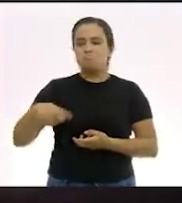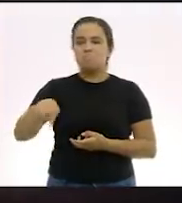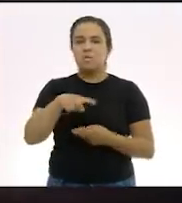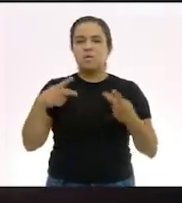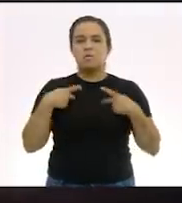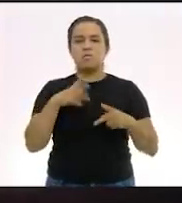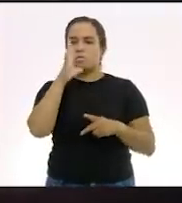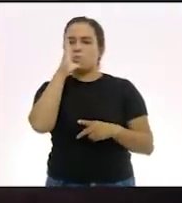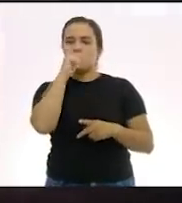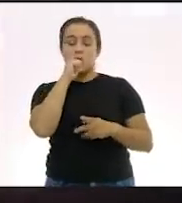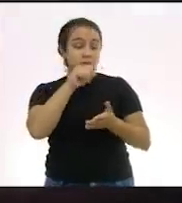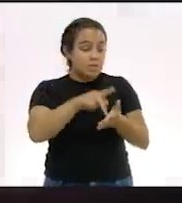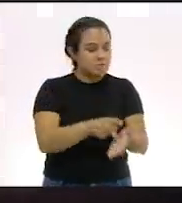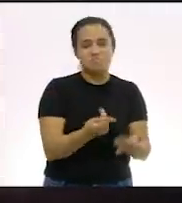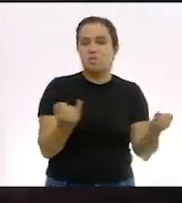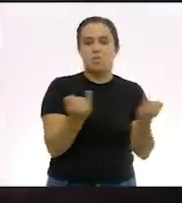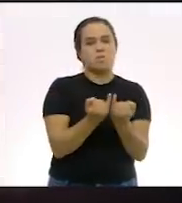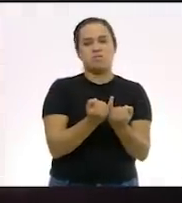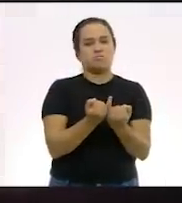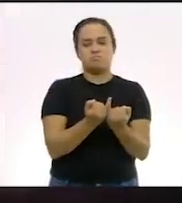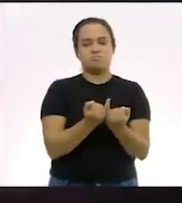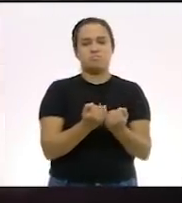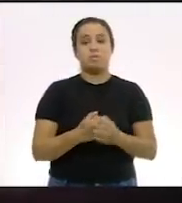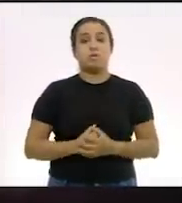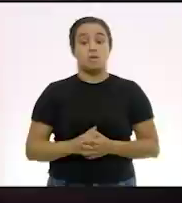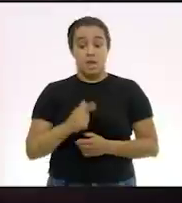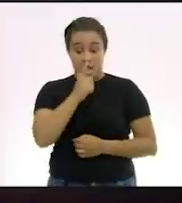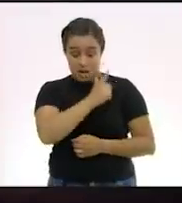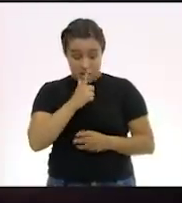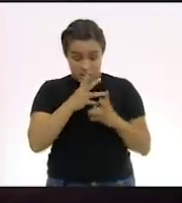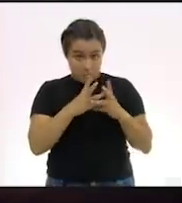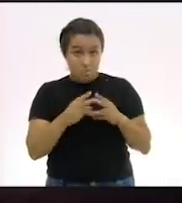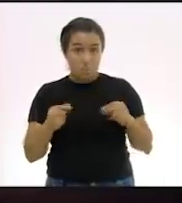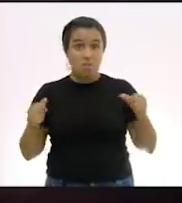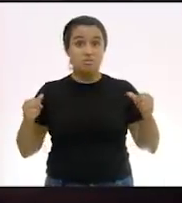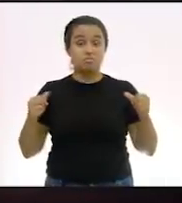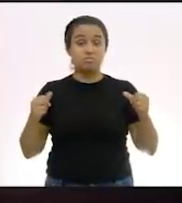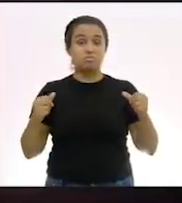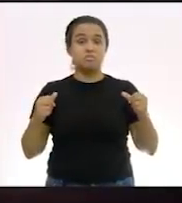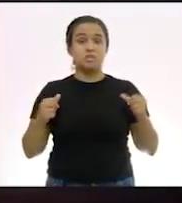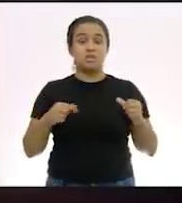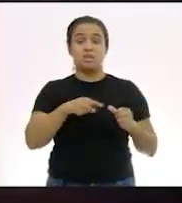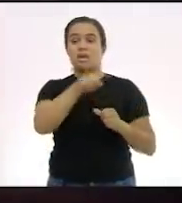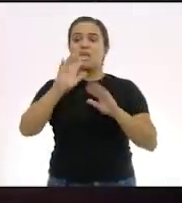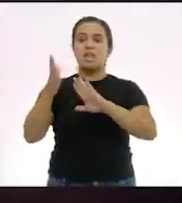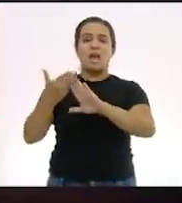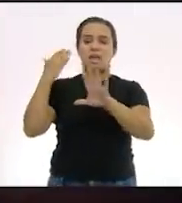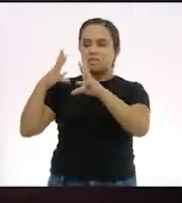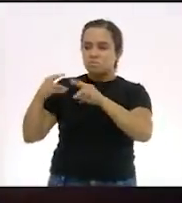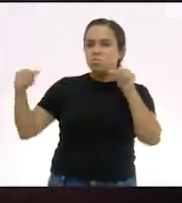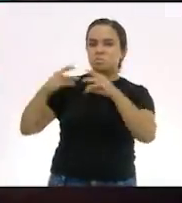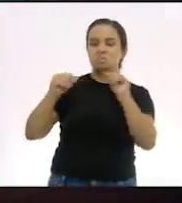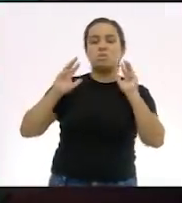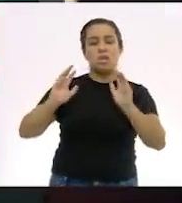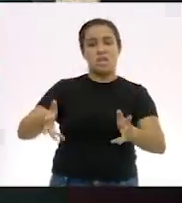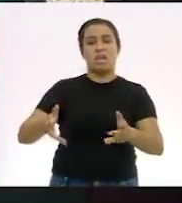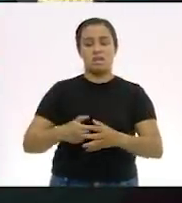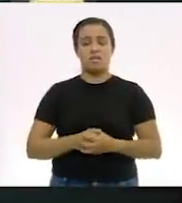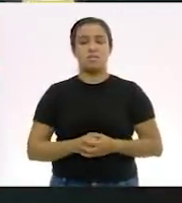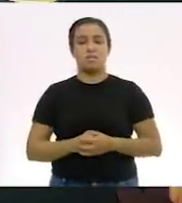campa hueli chinancotini. Y pan campa hueli tlaltepactli queja quema mozacua secua puerta o se ventana. Quema un casequino